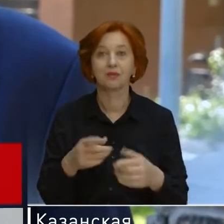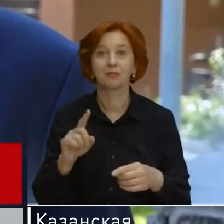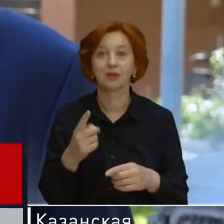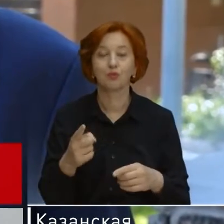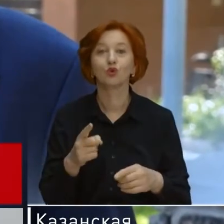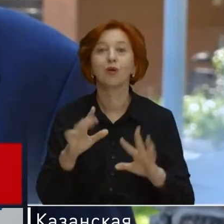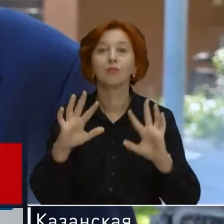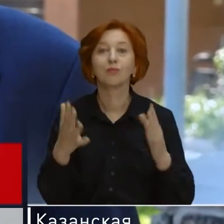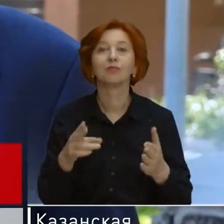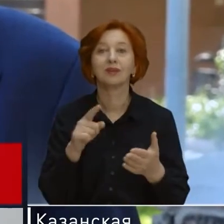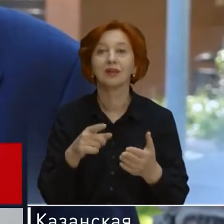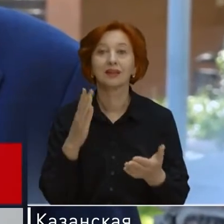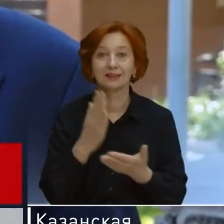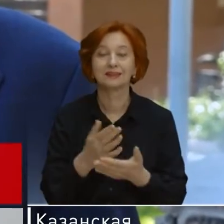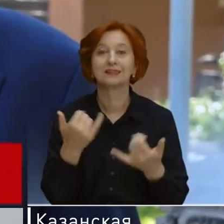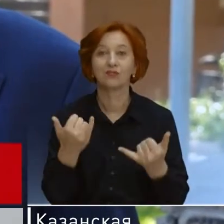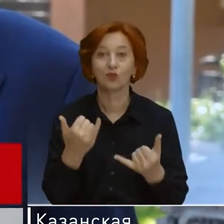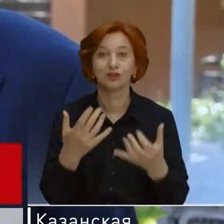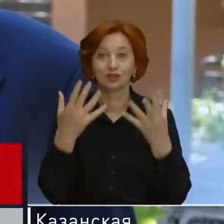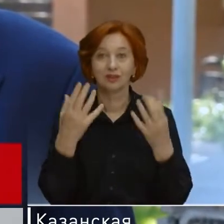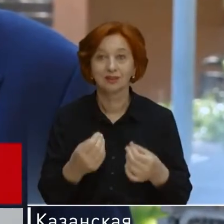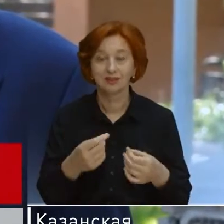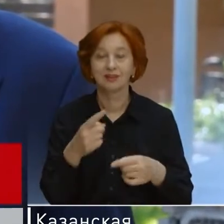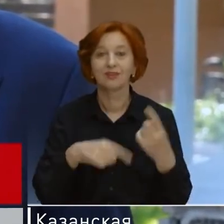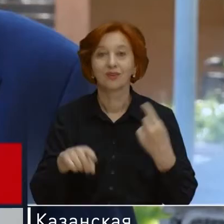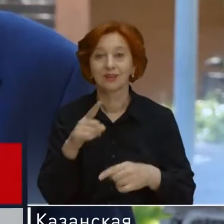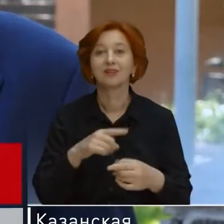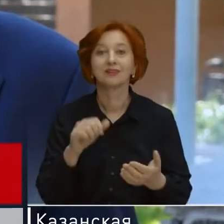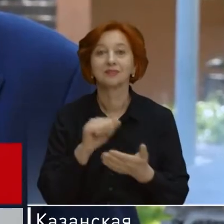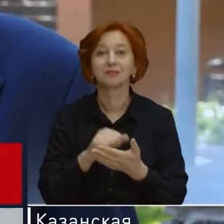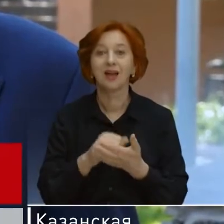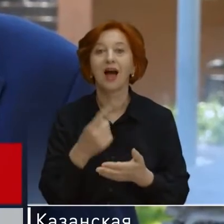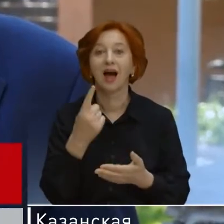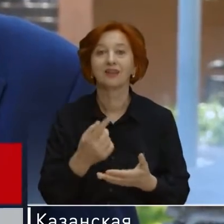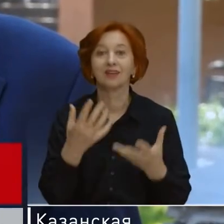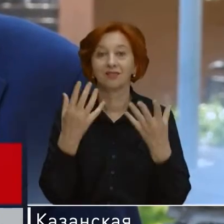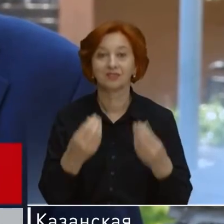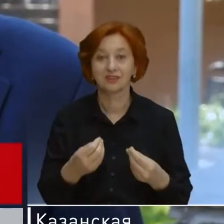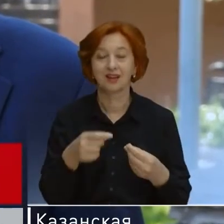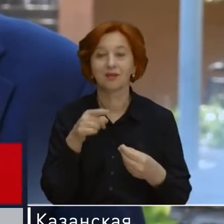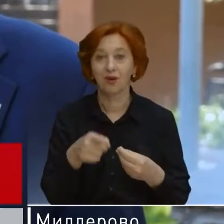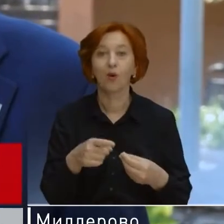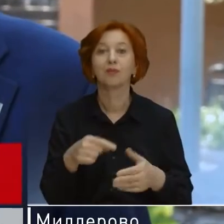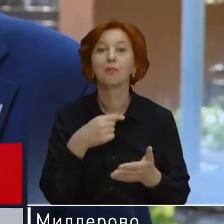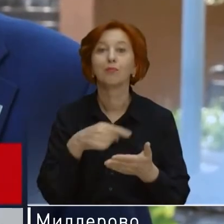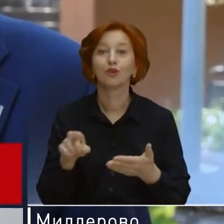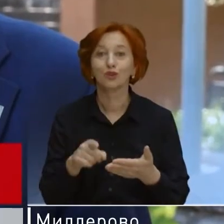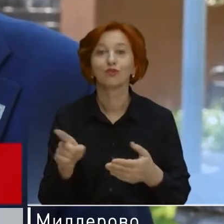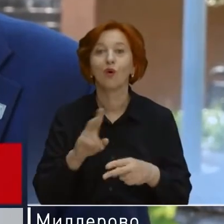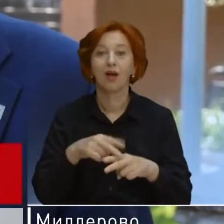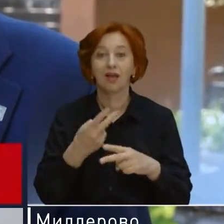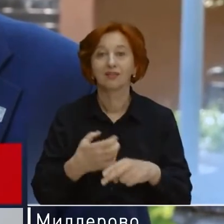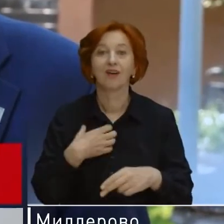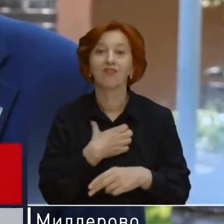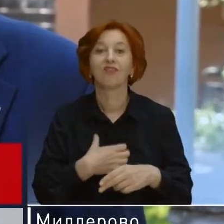нем изображена именно сегодняшняя дата. Он называется спецштемпель одного дня. Тем самым он подчеркивает свою такую